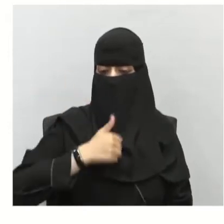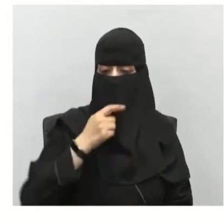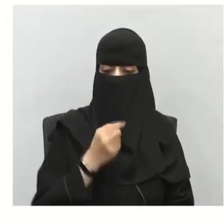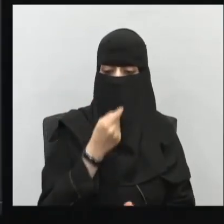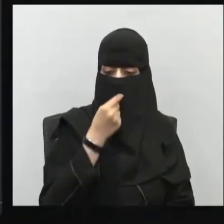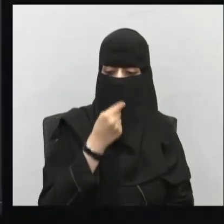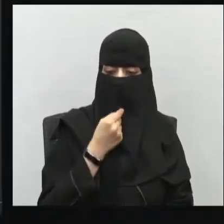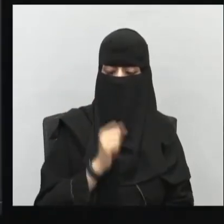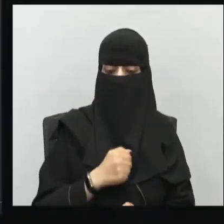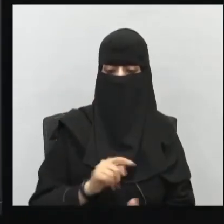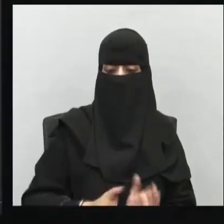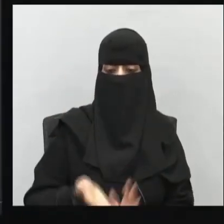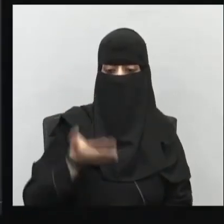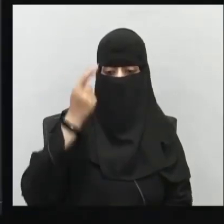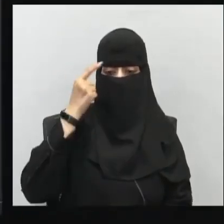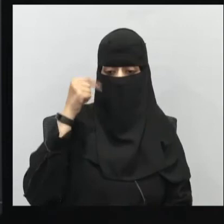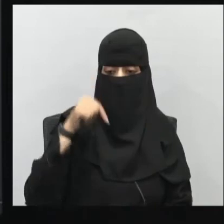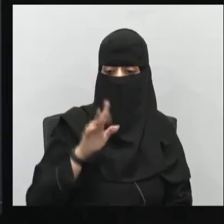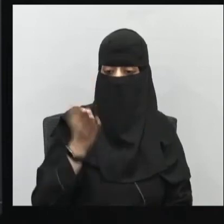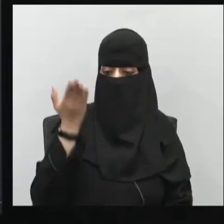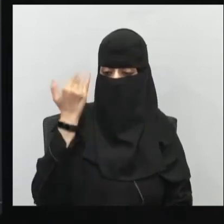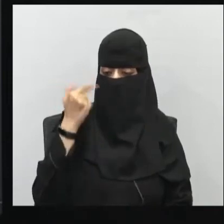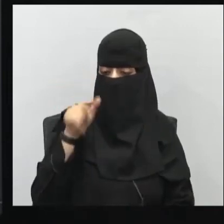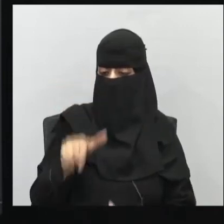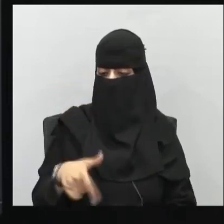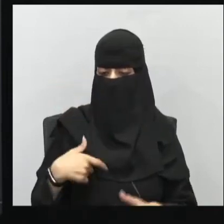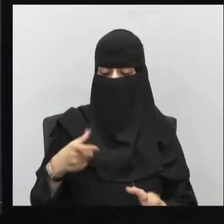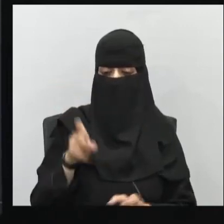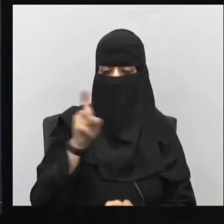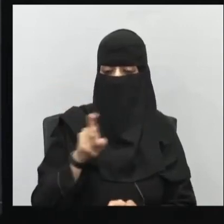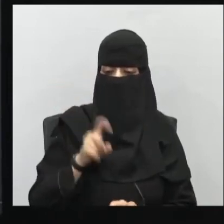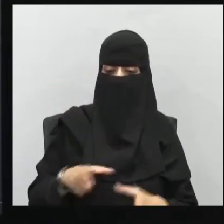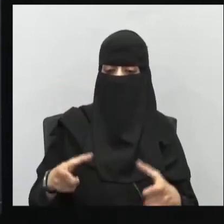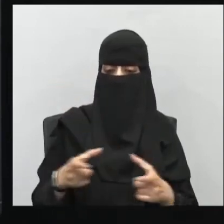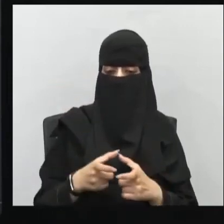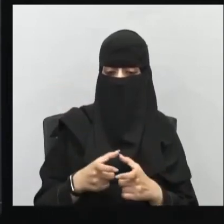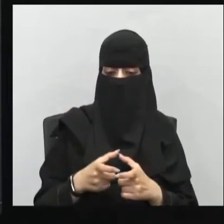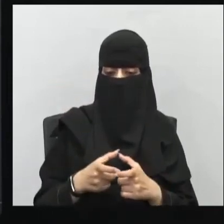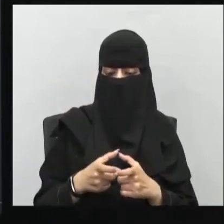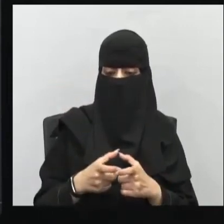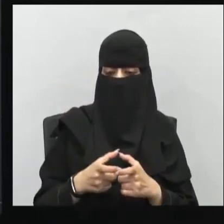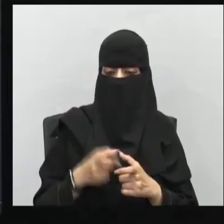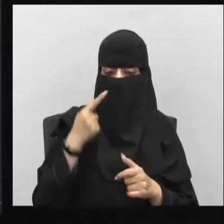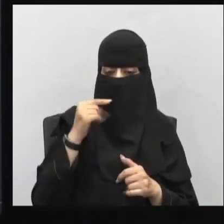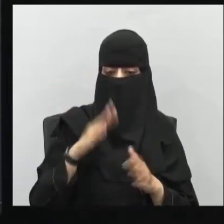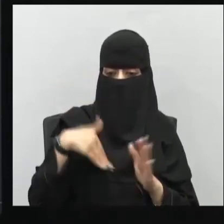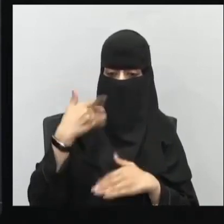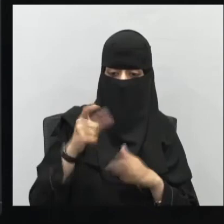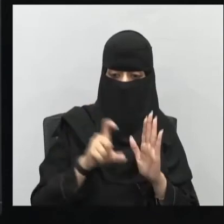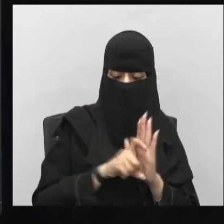تعرفنا يا صغاري في درسنا السابق على التقويم التجميعي، قرأنا نص التعاون، بعد ذلك